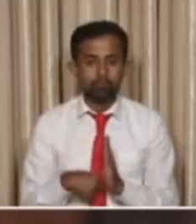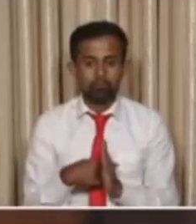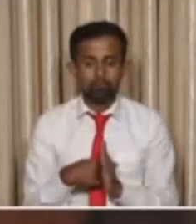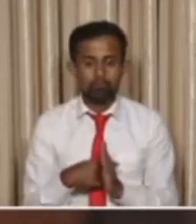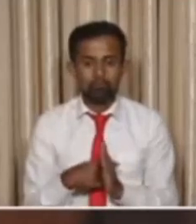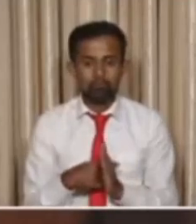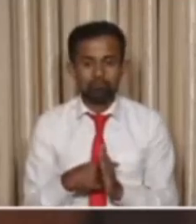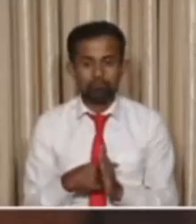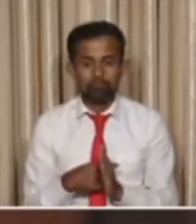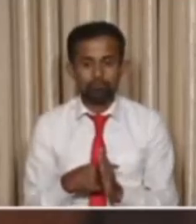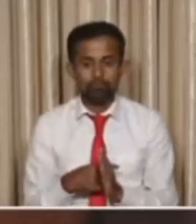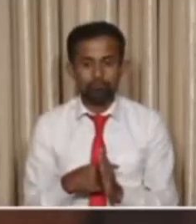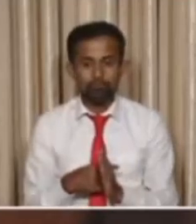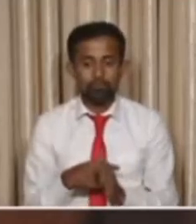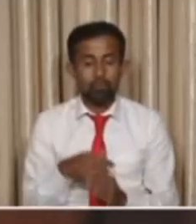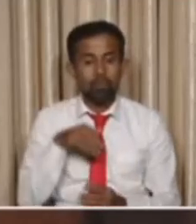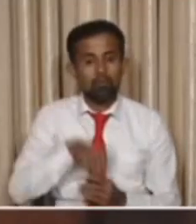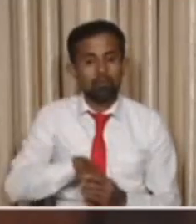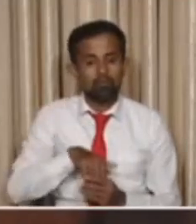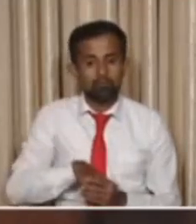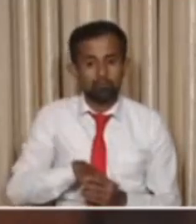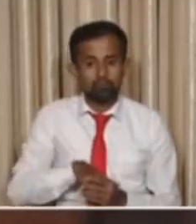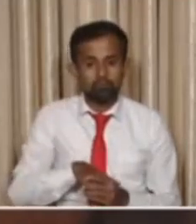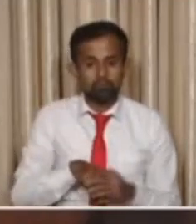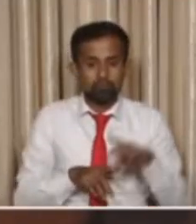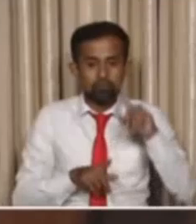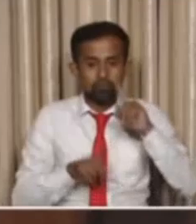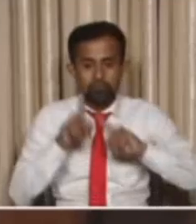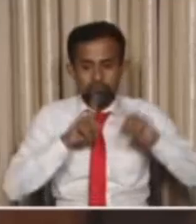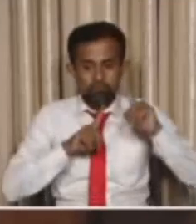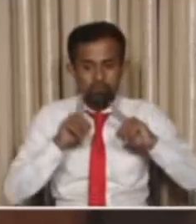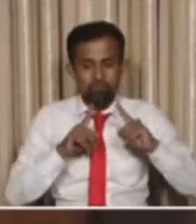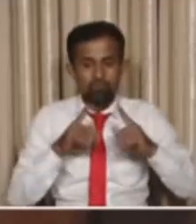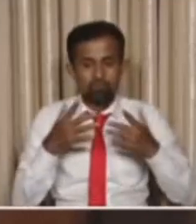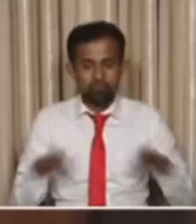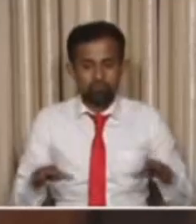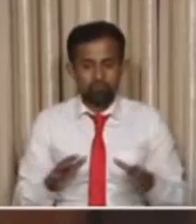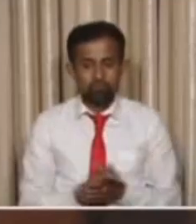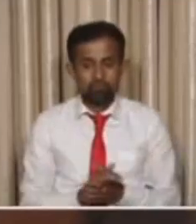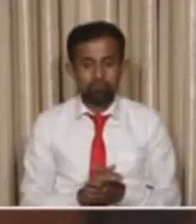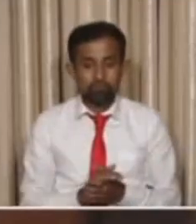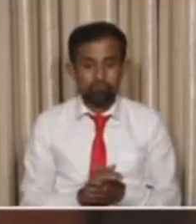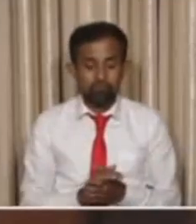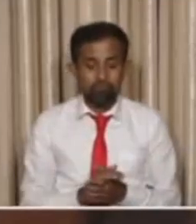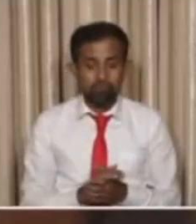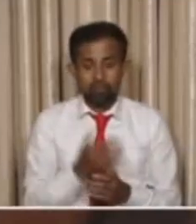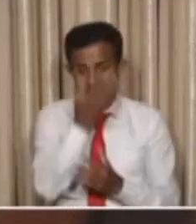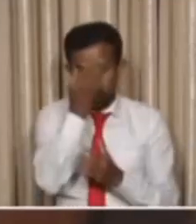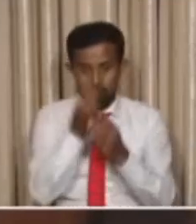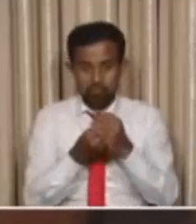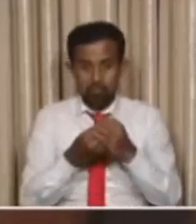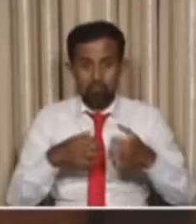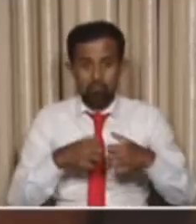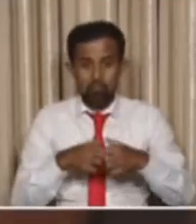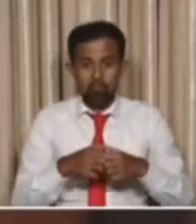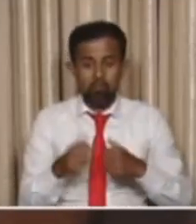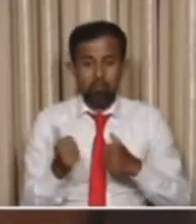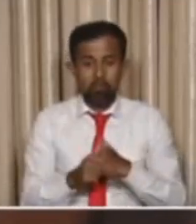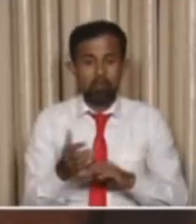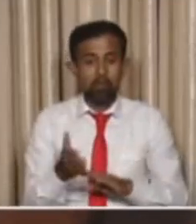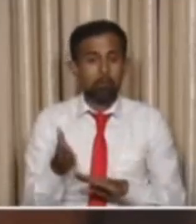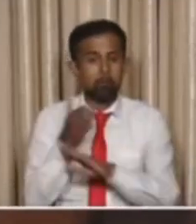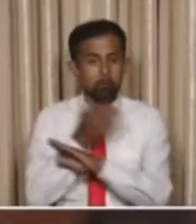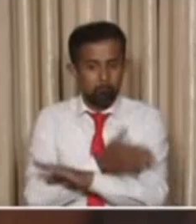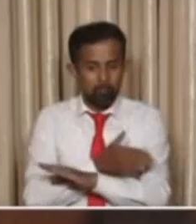ரீதியாக பேச்சுவார்த்தையின் ஊடாக ஒரு தீர்வை காண வேண்டும் என்று தமிழ் தலைவர் முயற்சித்தார்கள். ஏன் 56 ஆண்டிலே